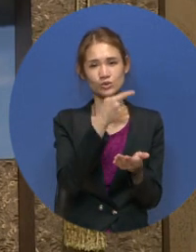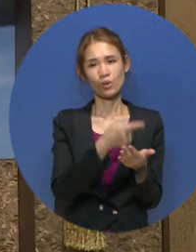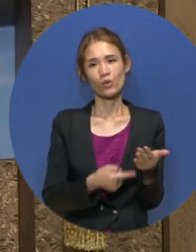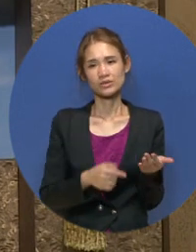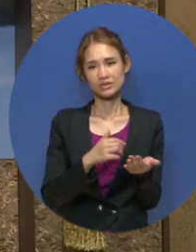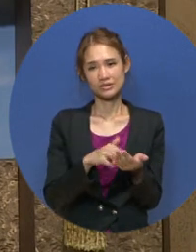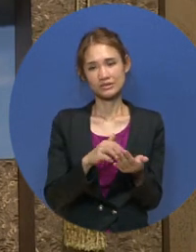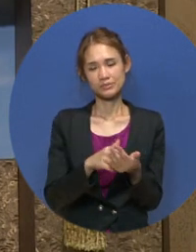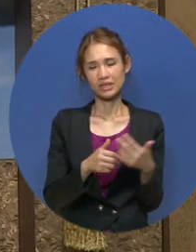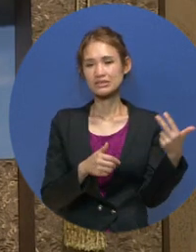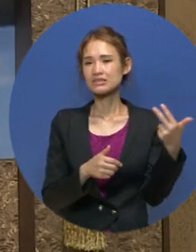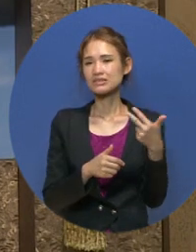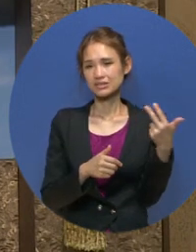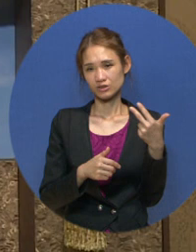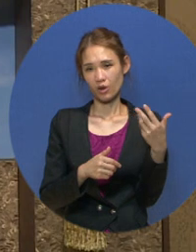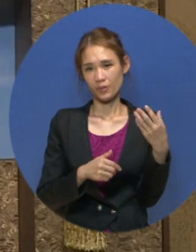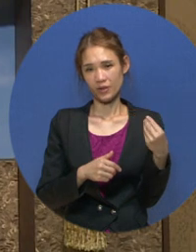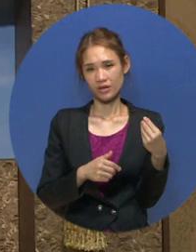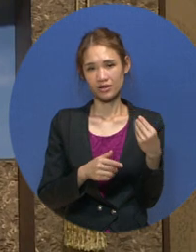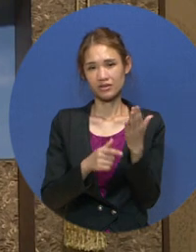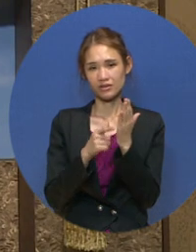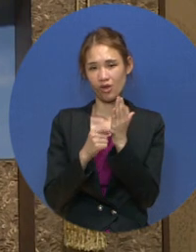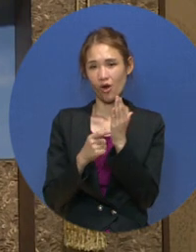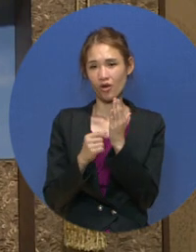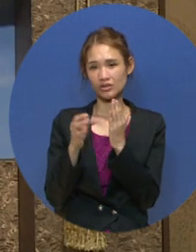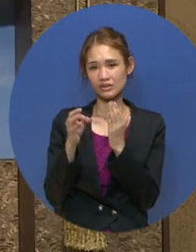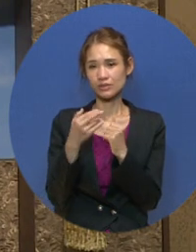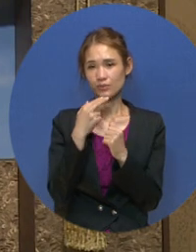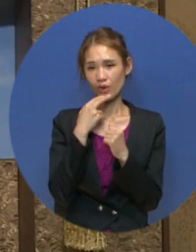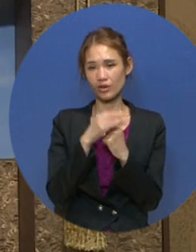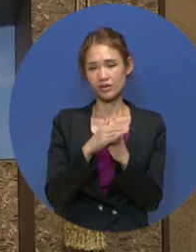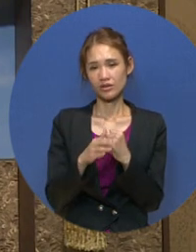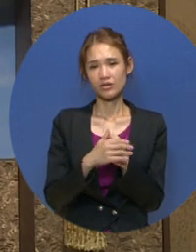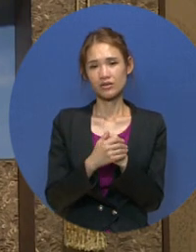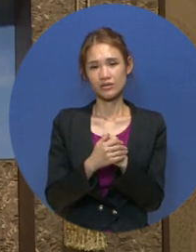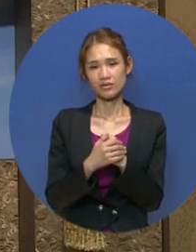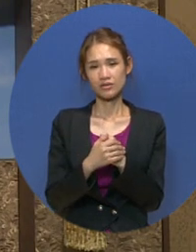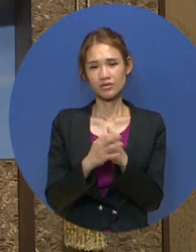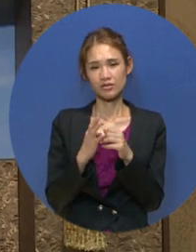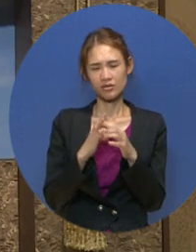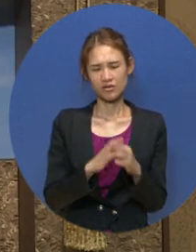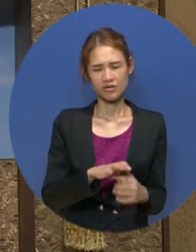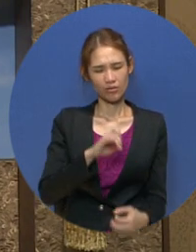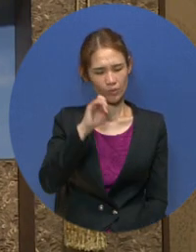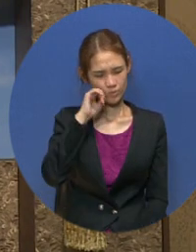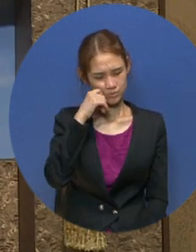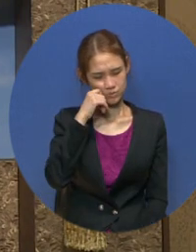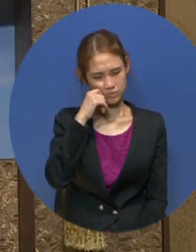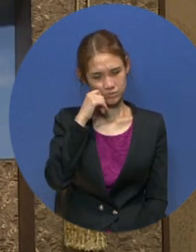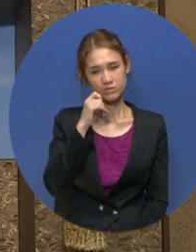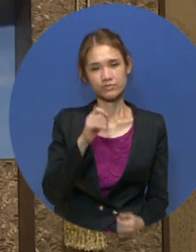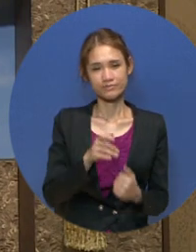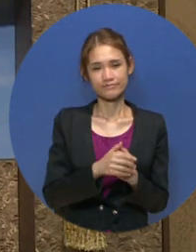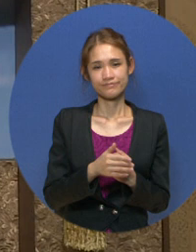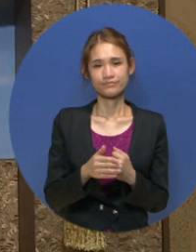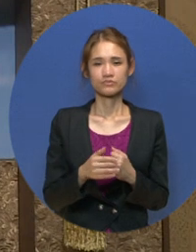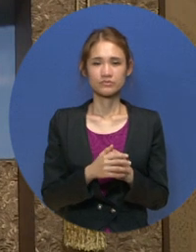정도 났습니다. 저희가 현금 보유액이 없는 상황에서 사실은 굉장히 어려웠습니다.